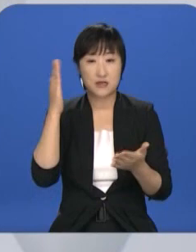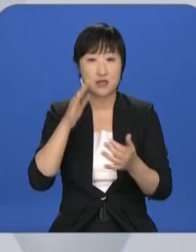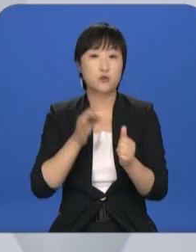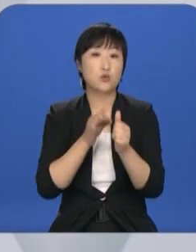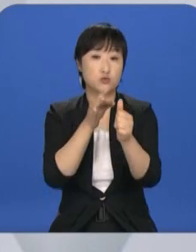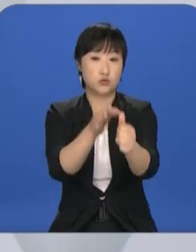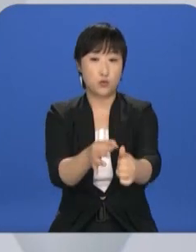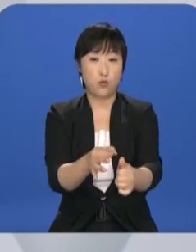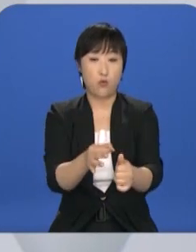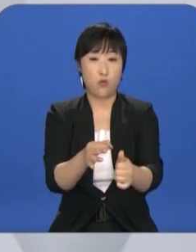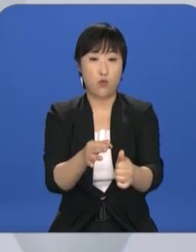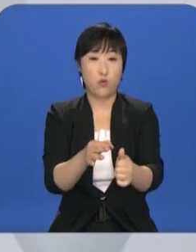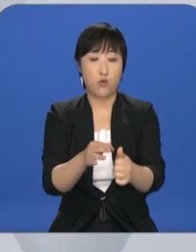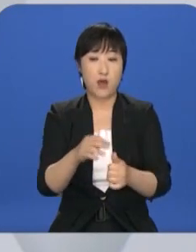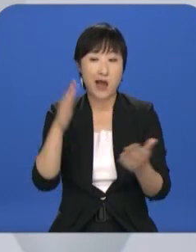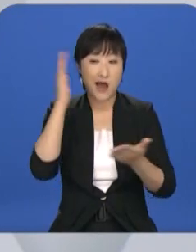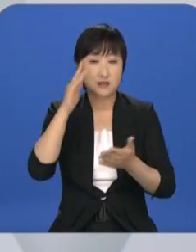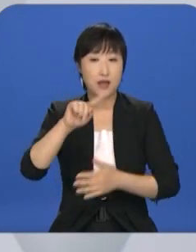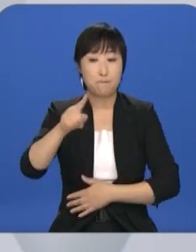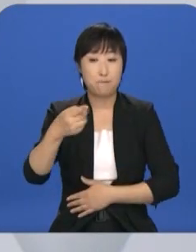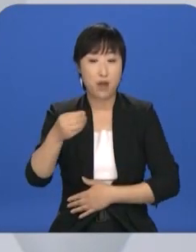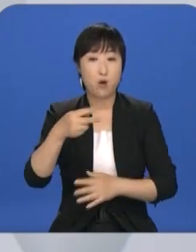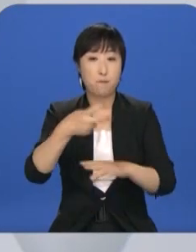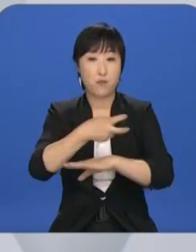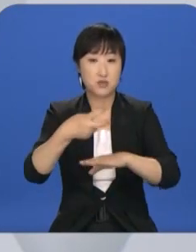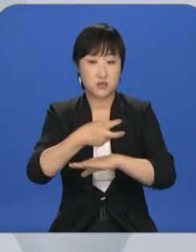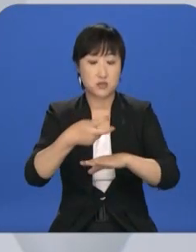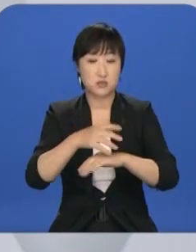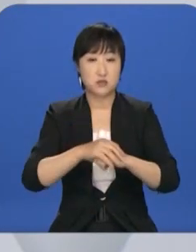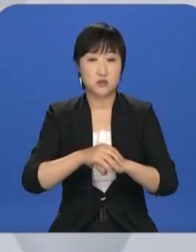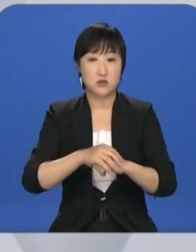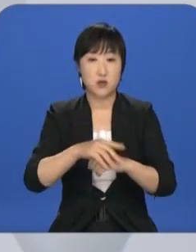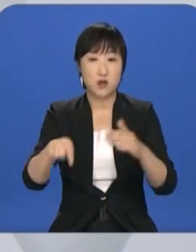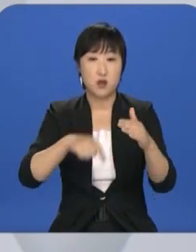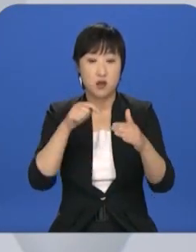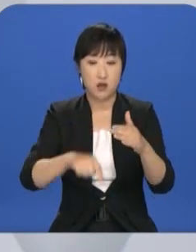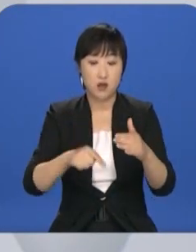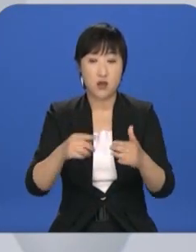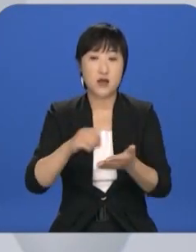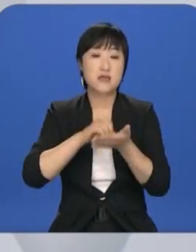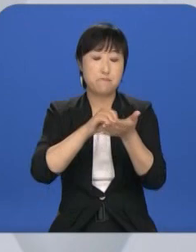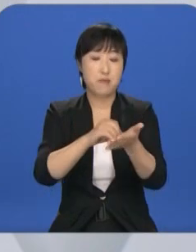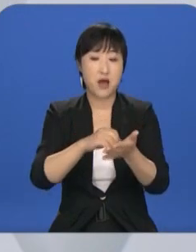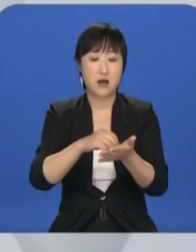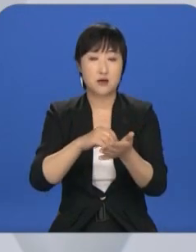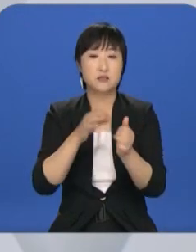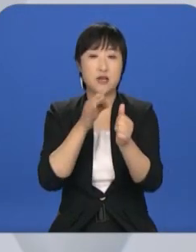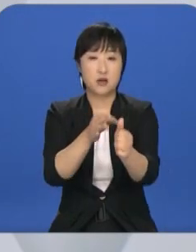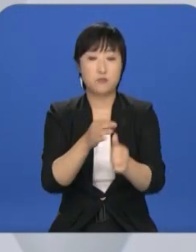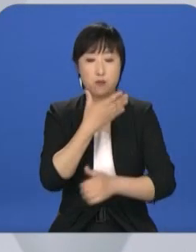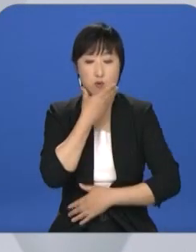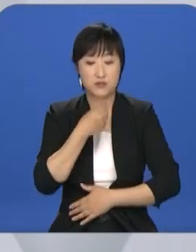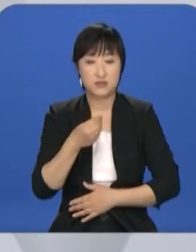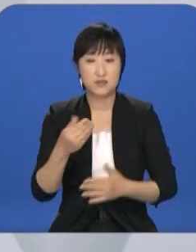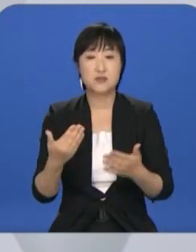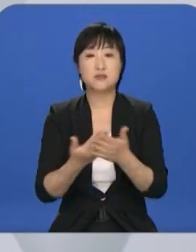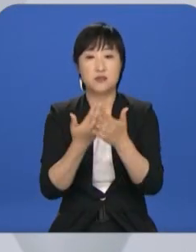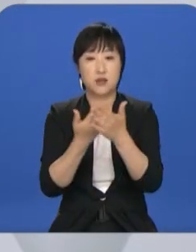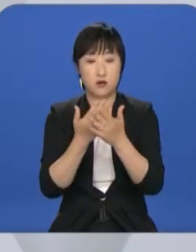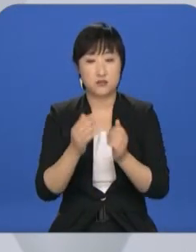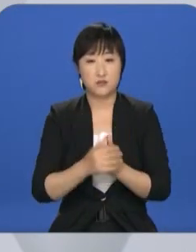장학금을 지급하고 학생 100원 버스, 관내 고교 입학 시 입학 장학금 지급 등 복지를 실현할